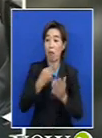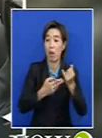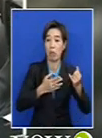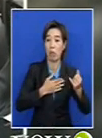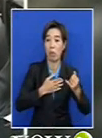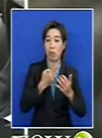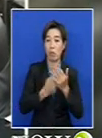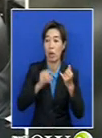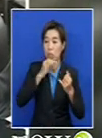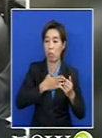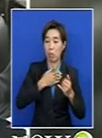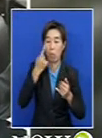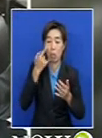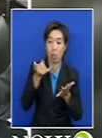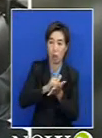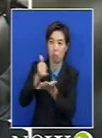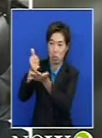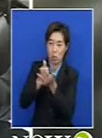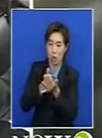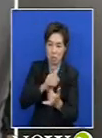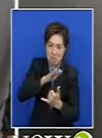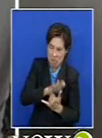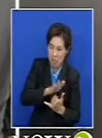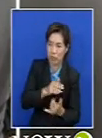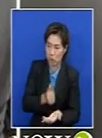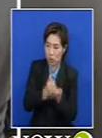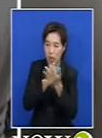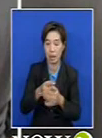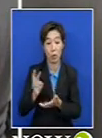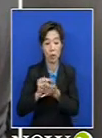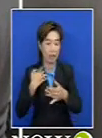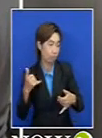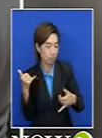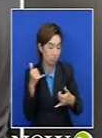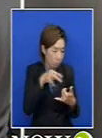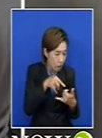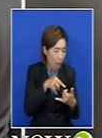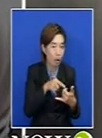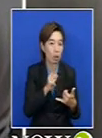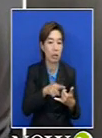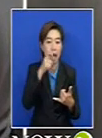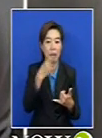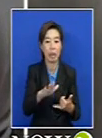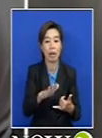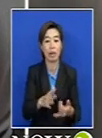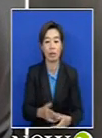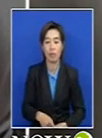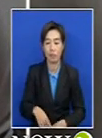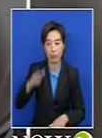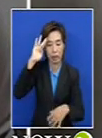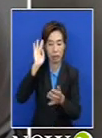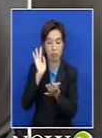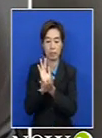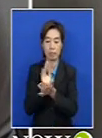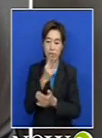นะฮะหมดสติให้ช่วยเข้ามาปั๊มหัวใจช่วยชีวิตหน่อยแต่พอไปถึงสุดท้ายก็เสียชีวิตเป็นที่เรียบร้อยแล้วตำรวจก็เ